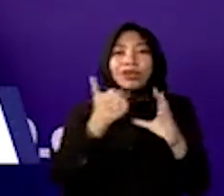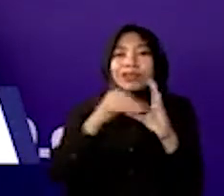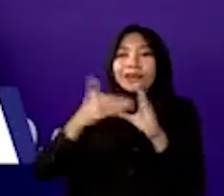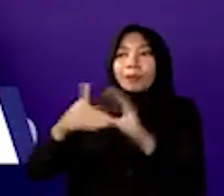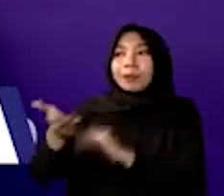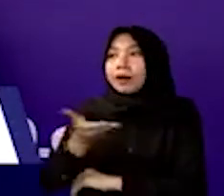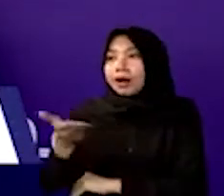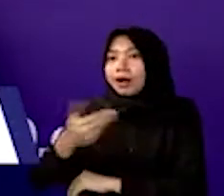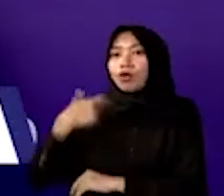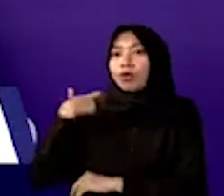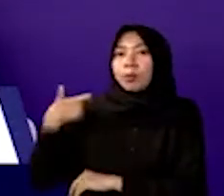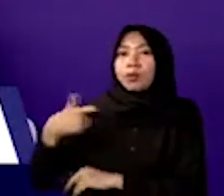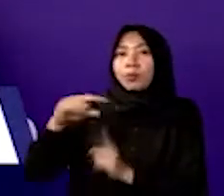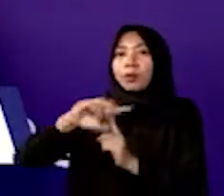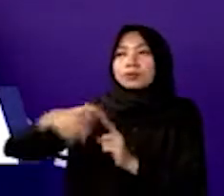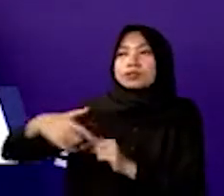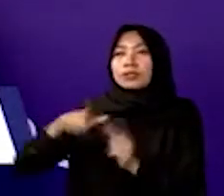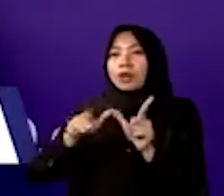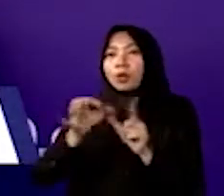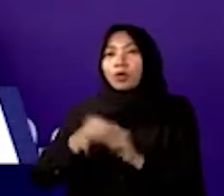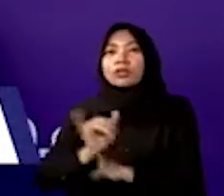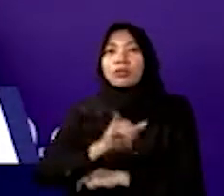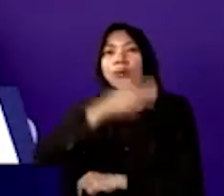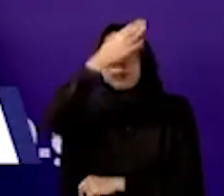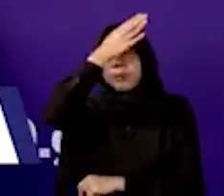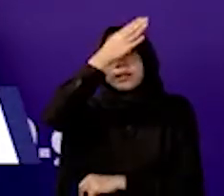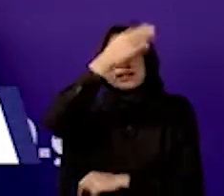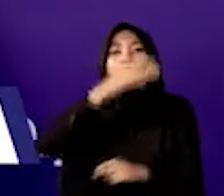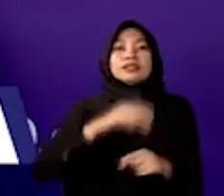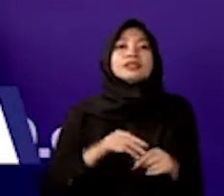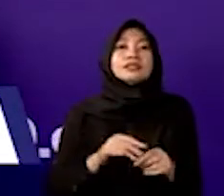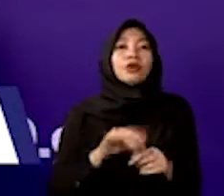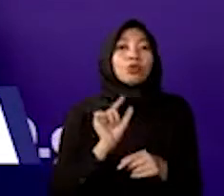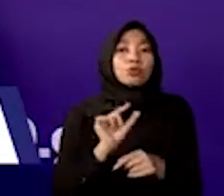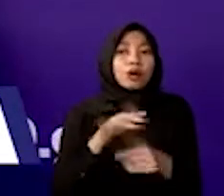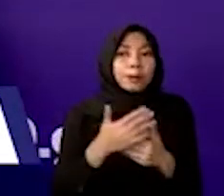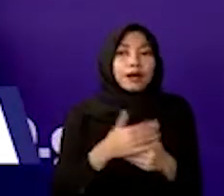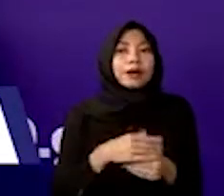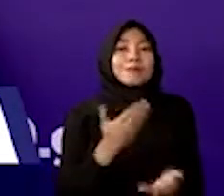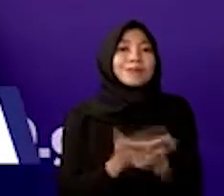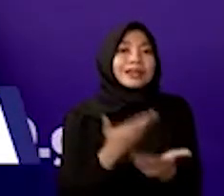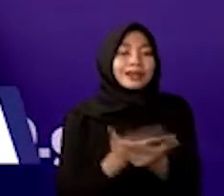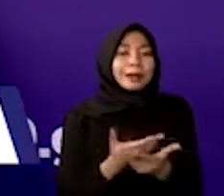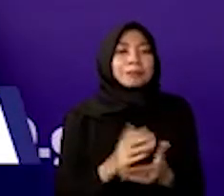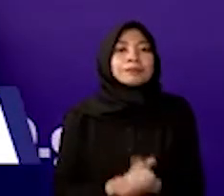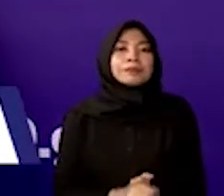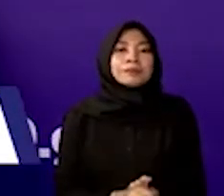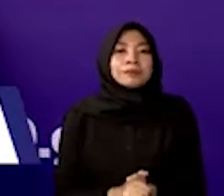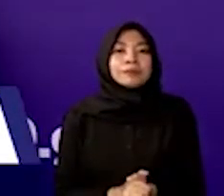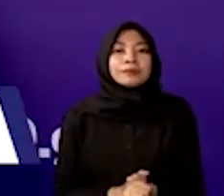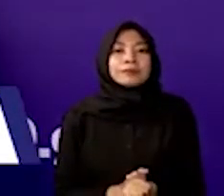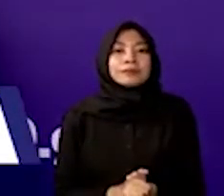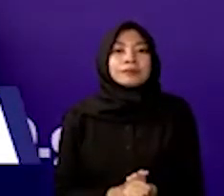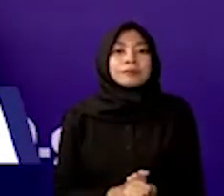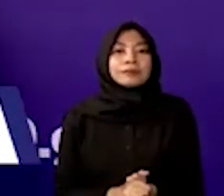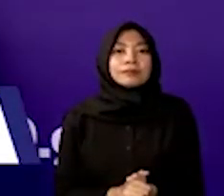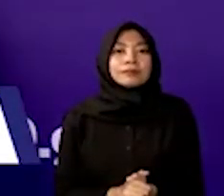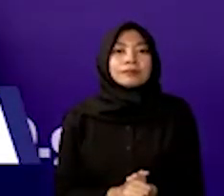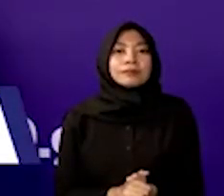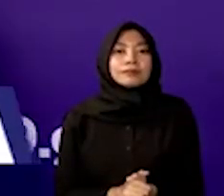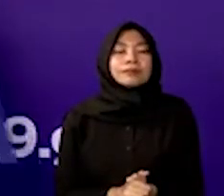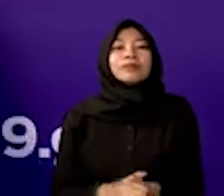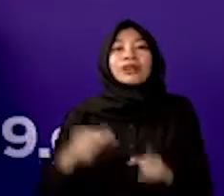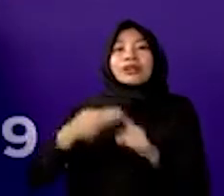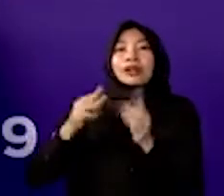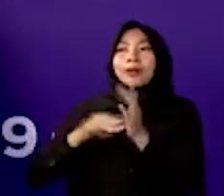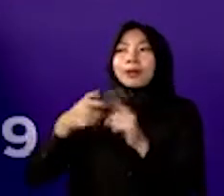bupati Walikota untuk mewaspadai beberapa hal yang pertama adalah mengikuti setiap perkembangan yang disampaikan